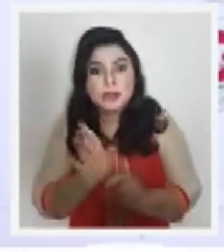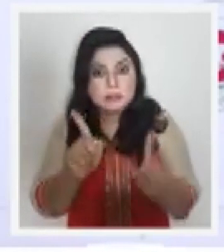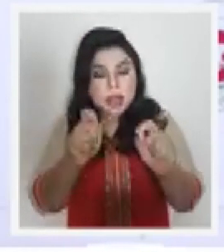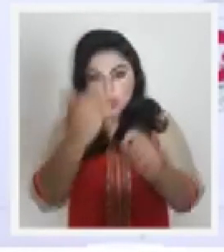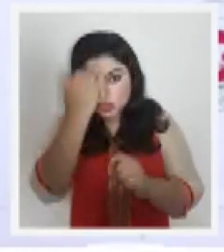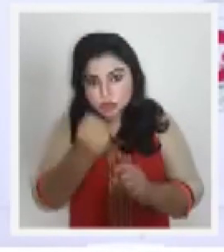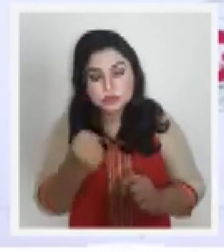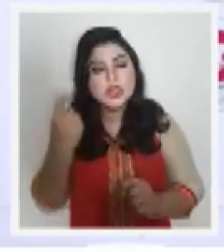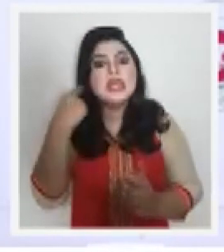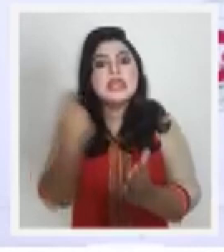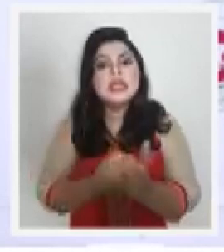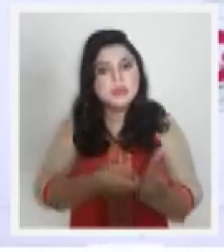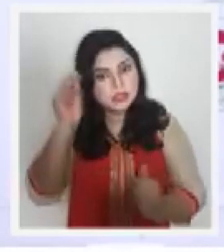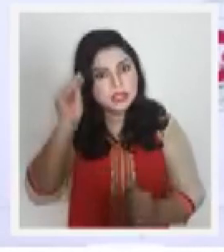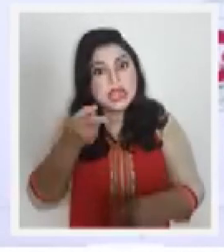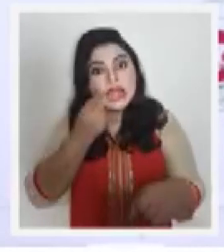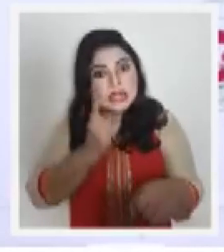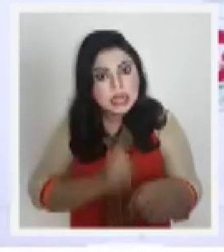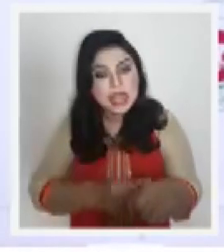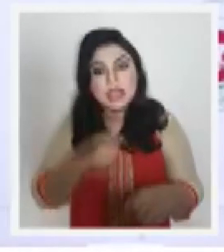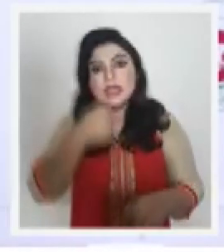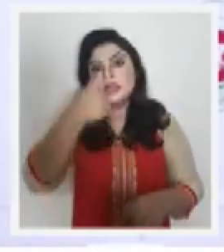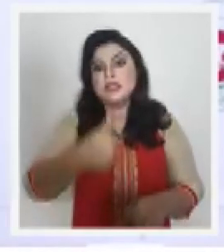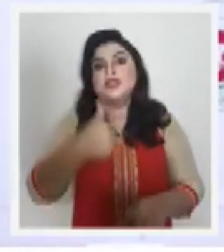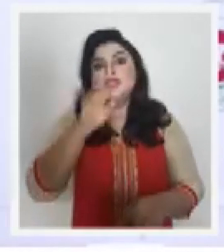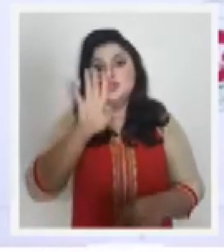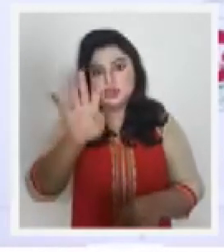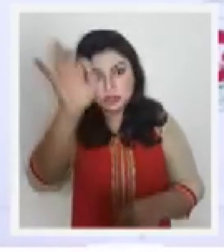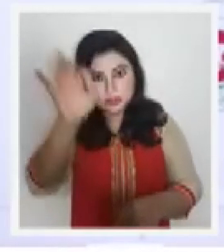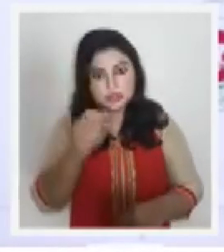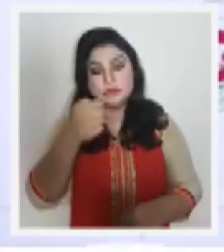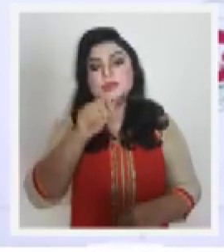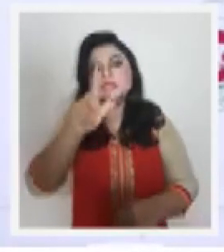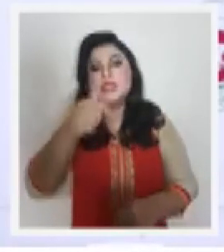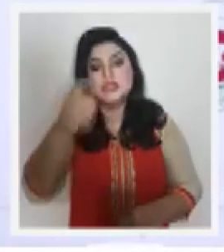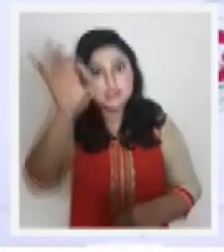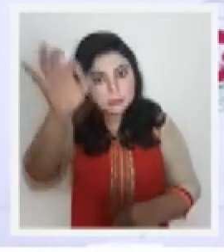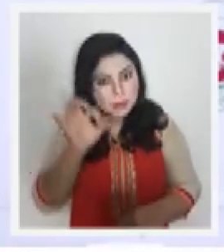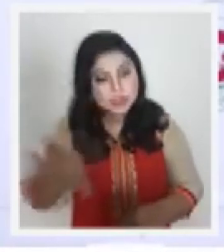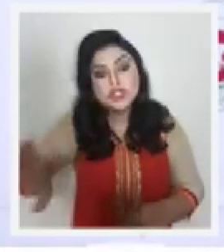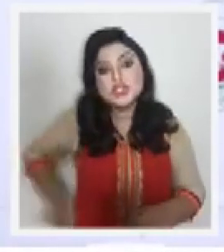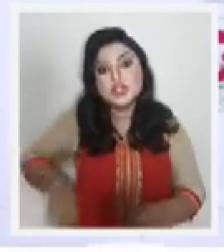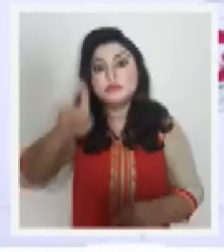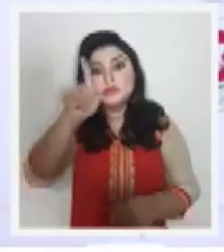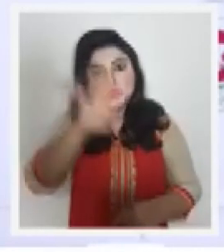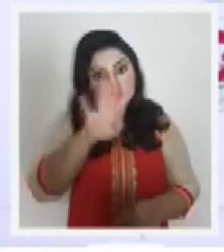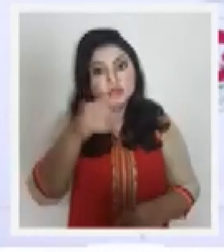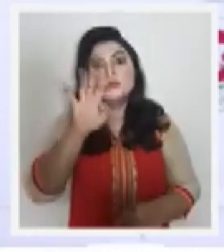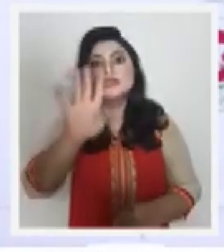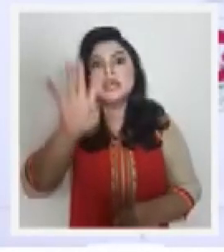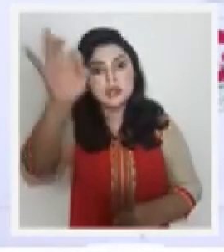অনুযায়ী যে শতকরা হার আক্রান্ত শনাক্তে, সেই তথ্যটি আমি উপস্থাপন করছি। ঢাকা